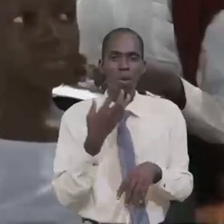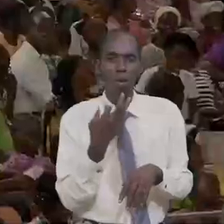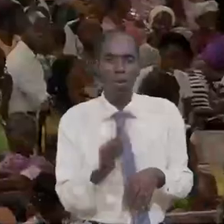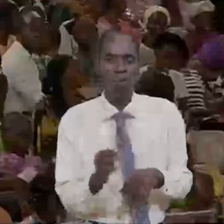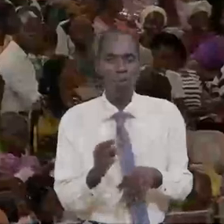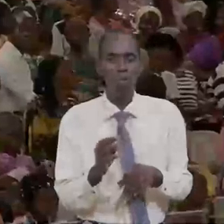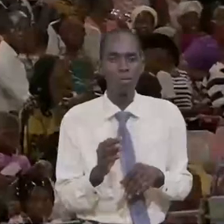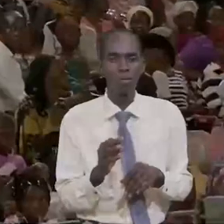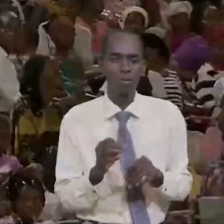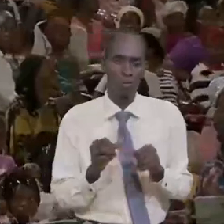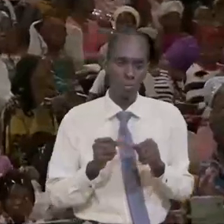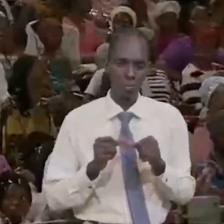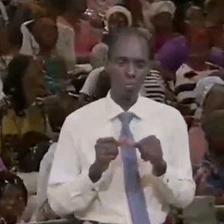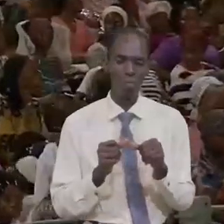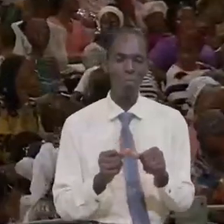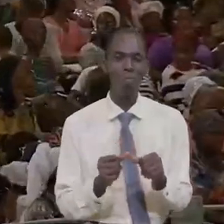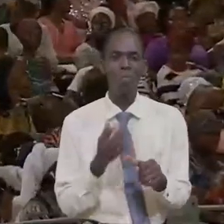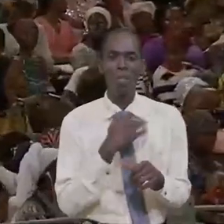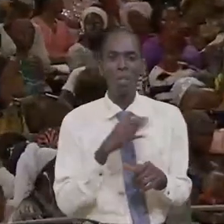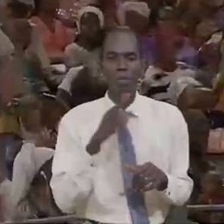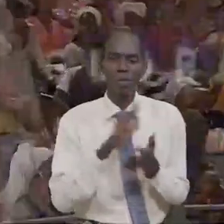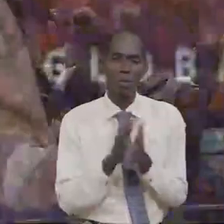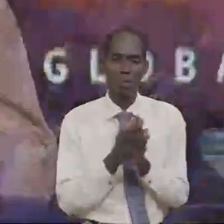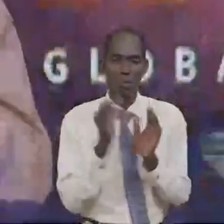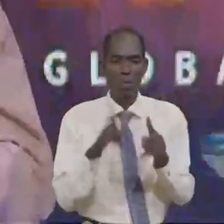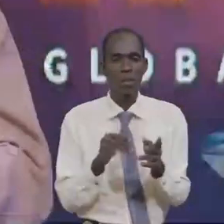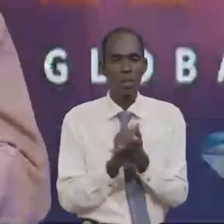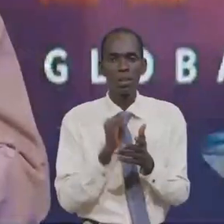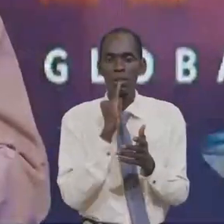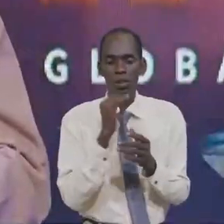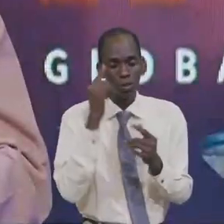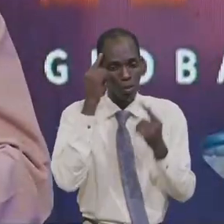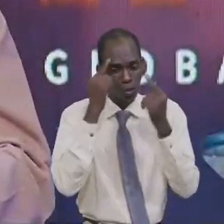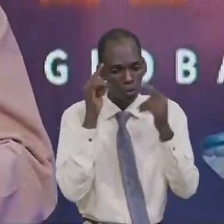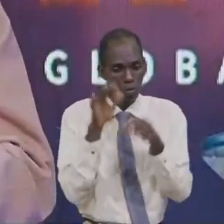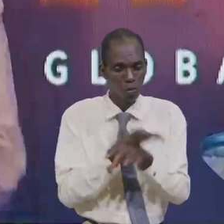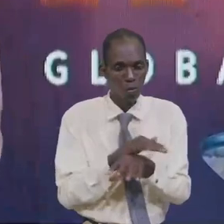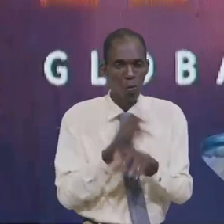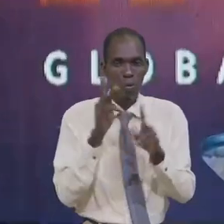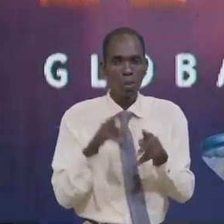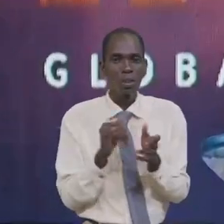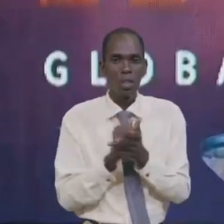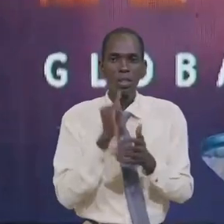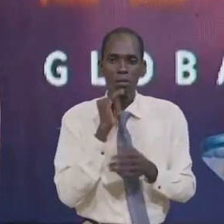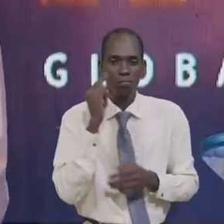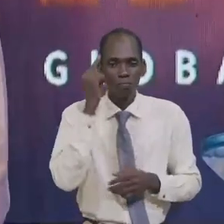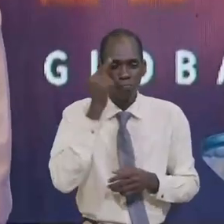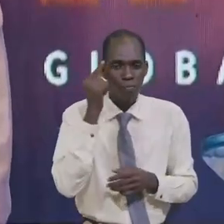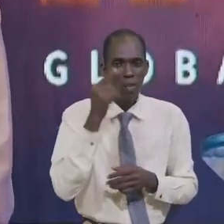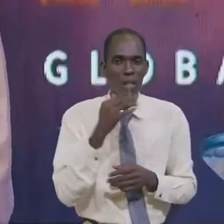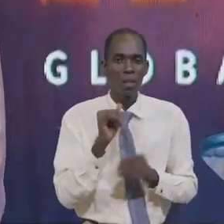qui est réfléchie la personne qui médite la personne qui dit